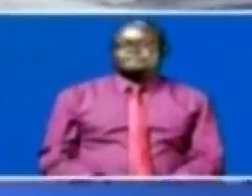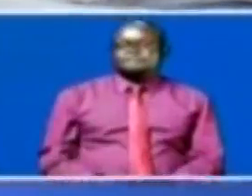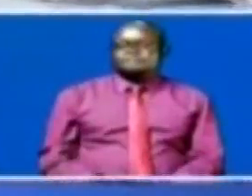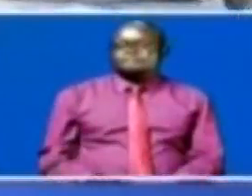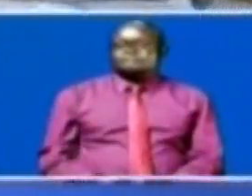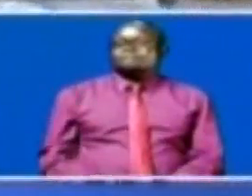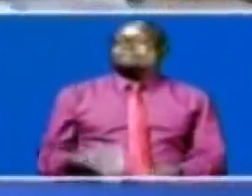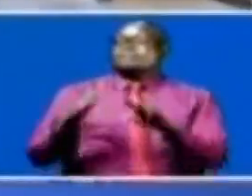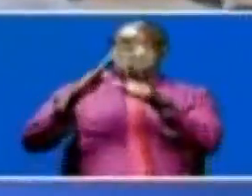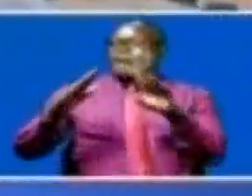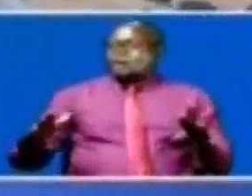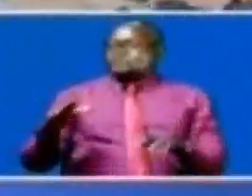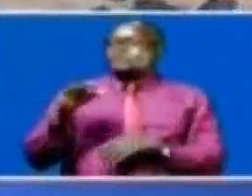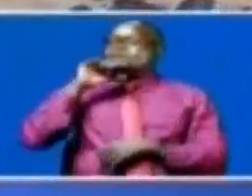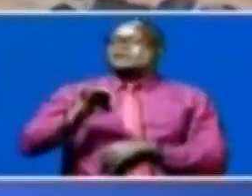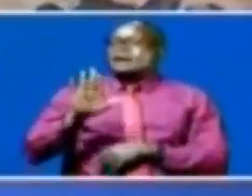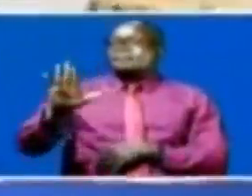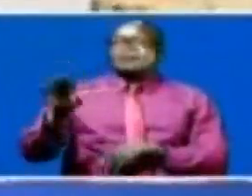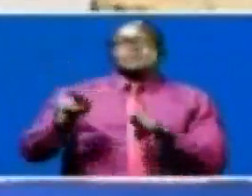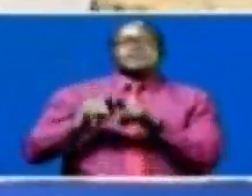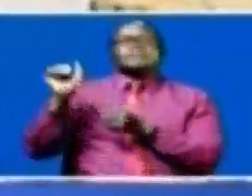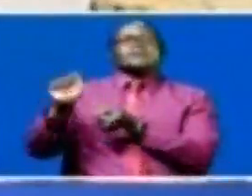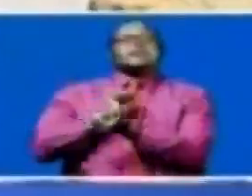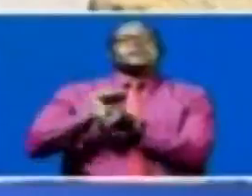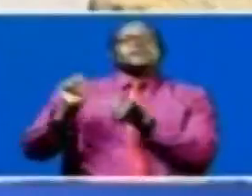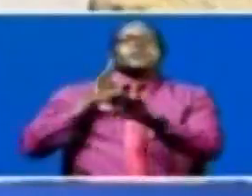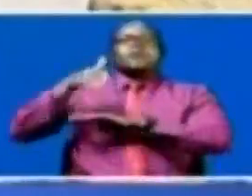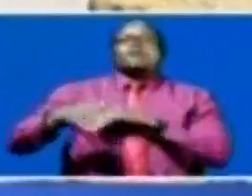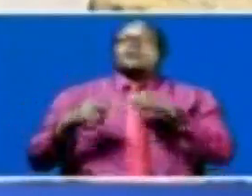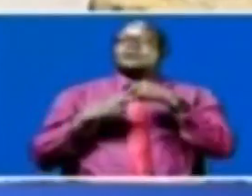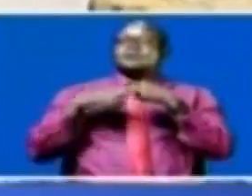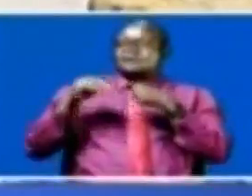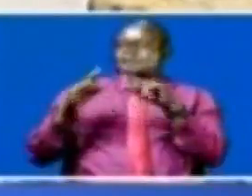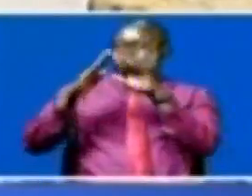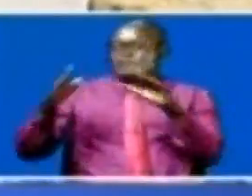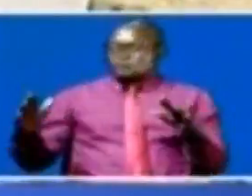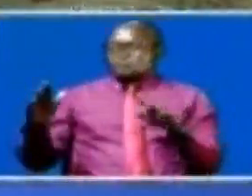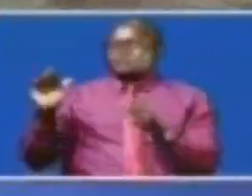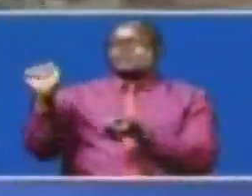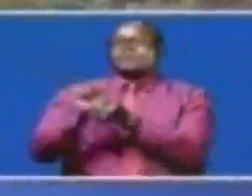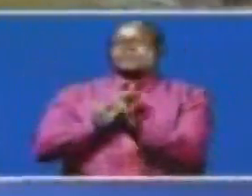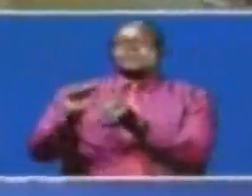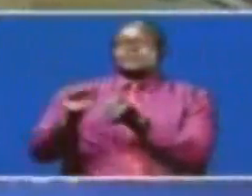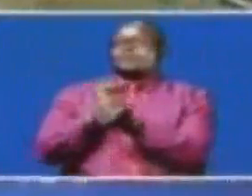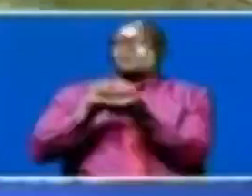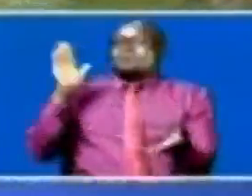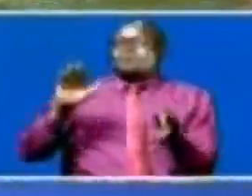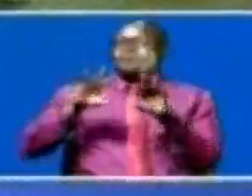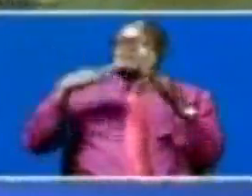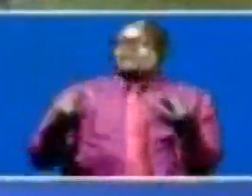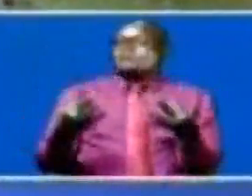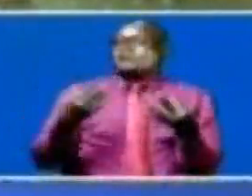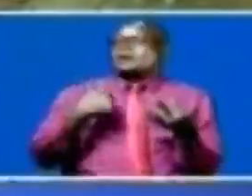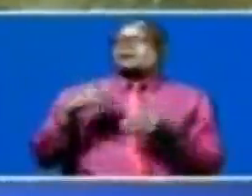The home of his son was also destroyed. More than 70 houses all brought down and dozens of families rendered